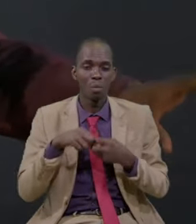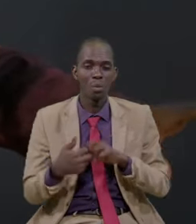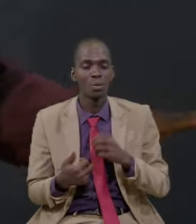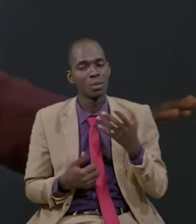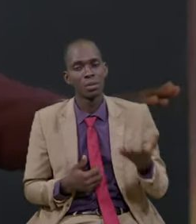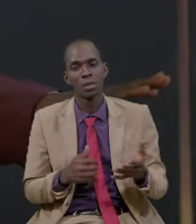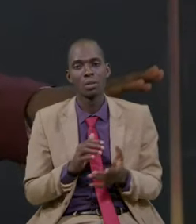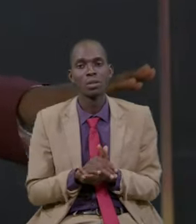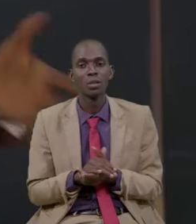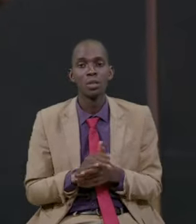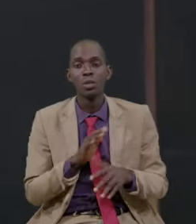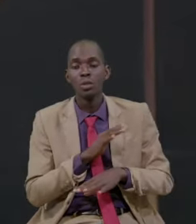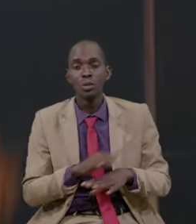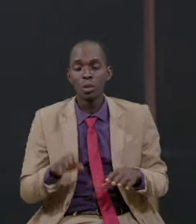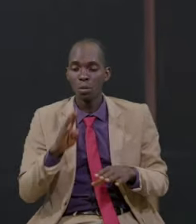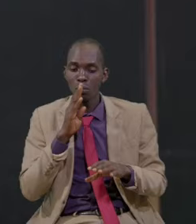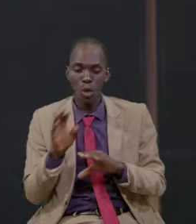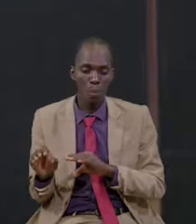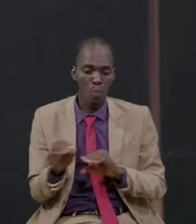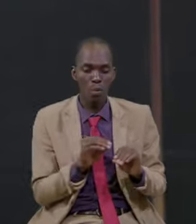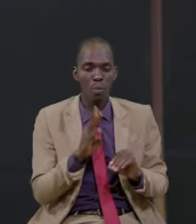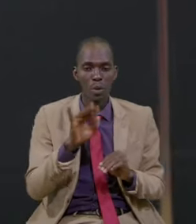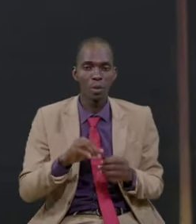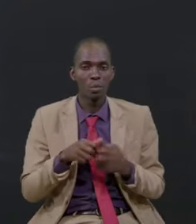la puissance. Que les montagnes ne te déplacent pas.